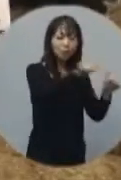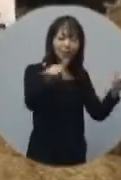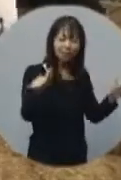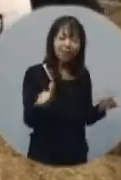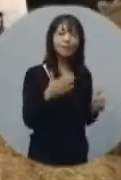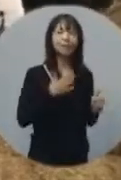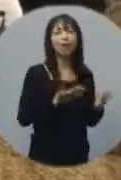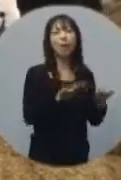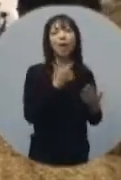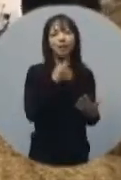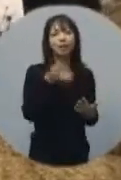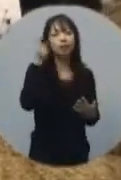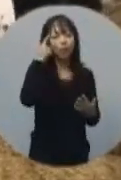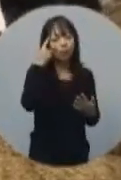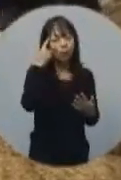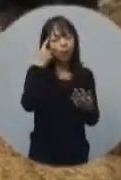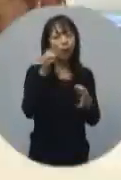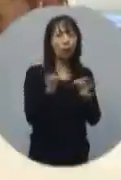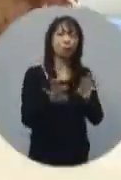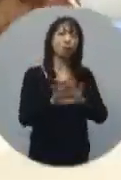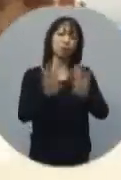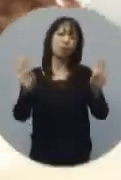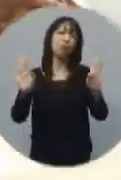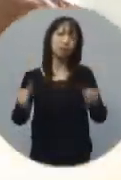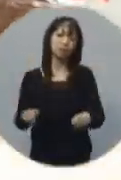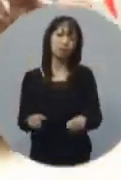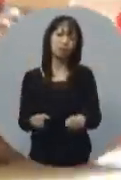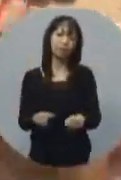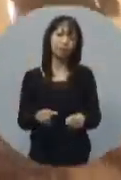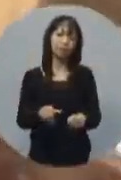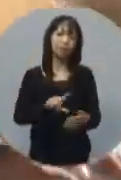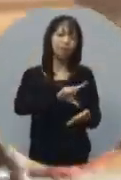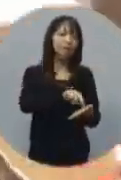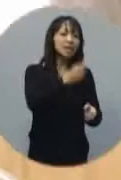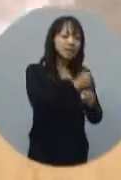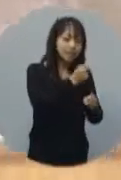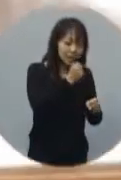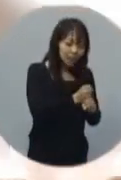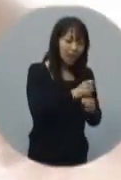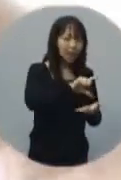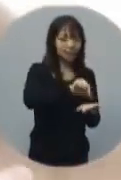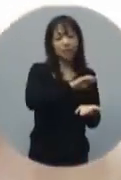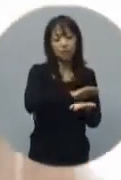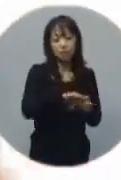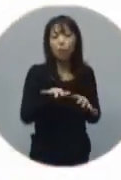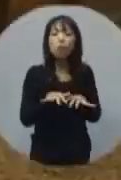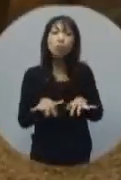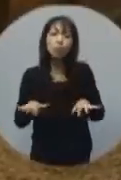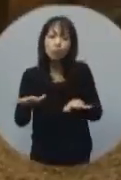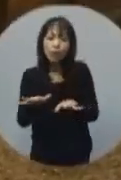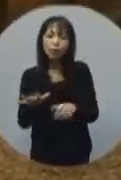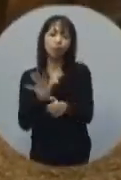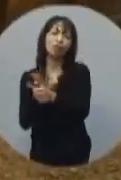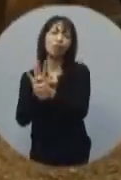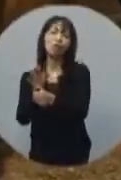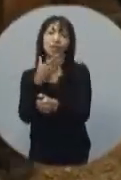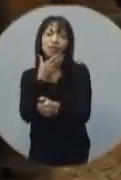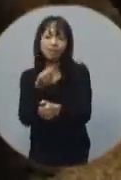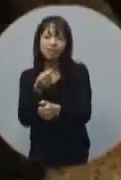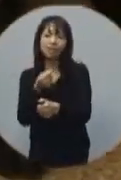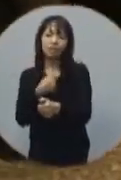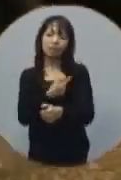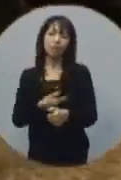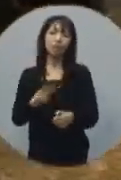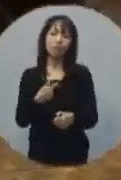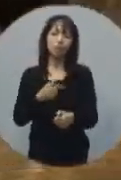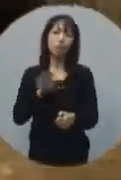ってもらいたいっていう気持ちで直売所を始めました。地産地消もブームなんで、少しでも地産地消貢献でき